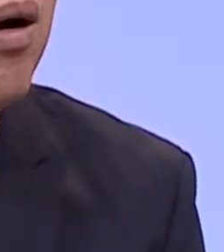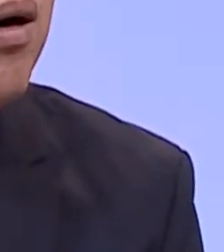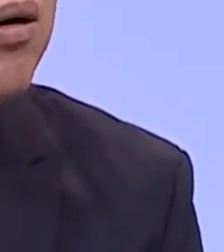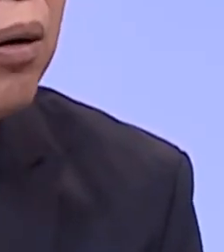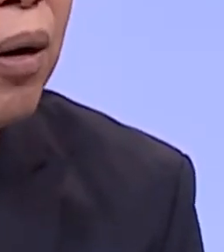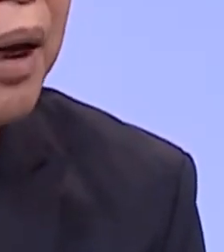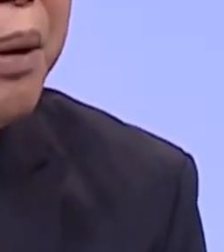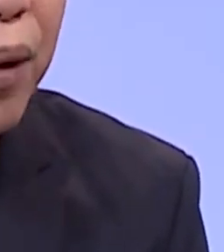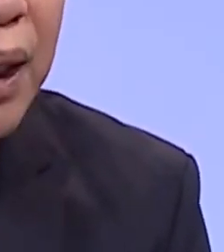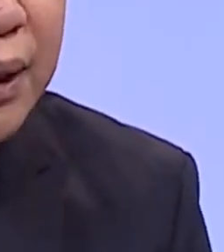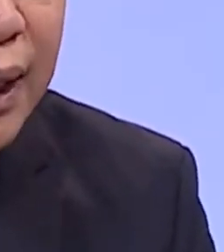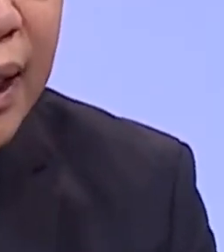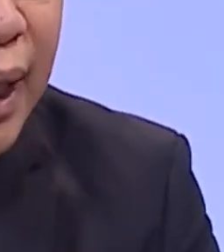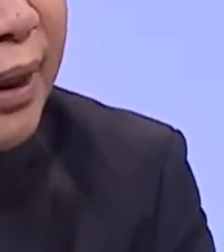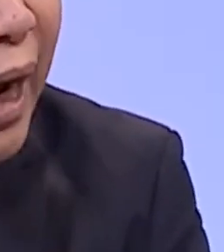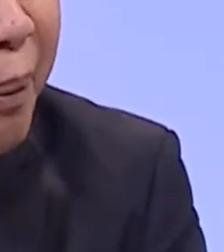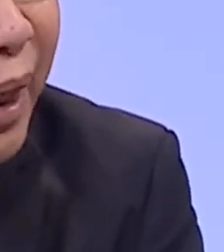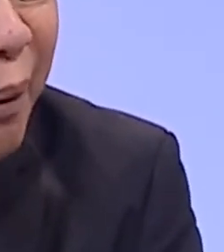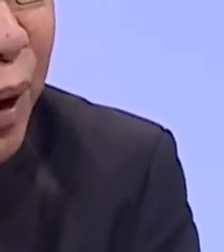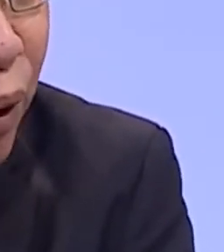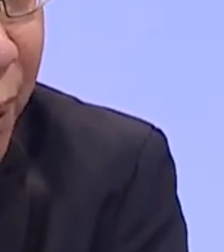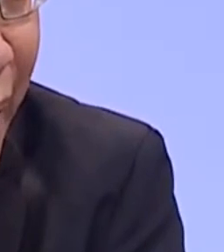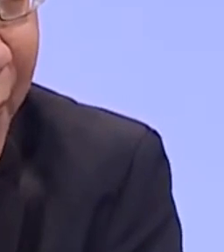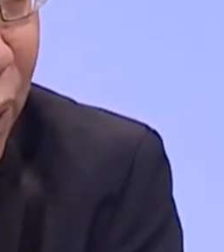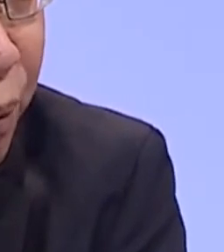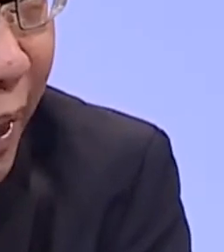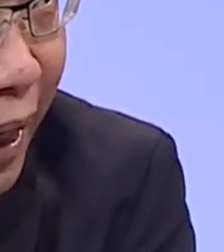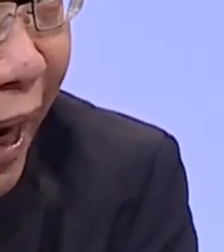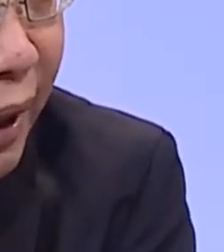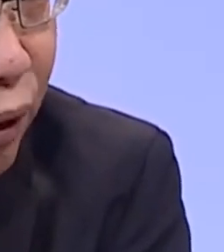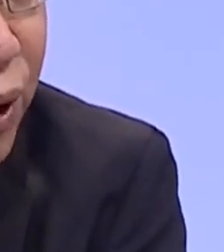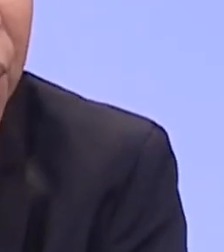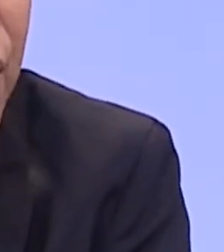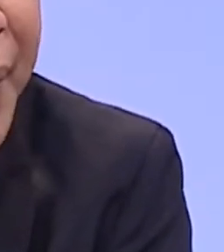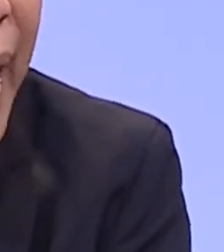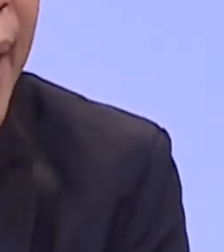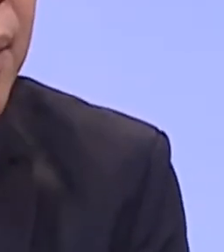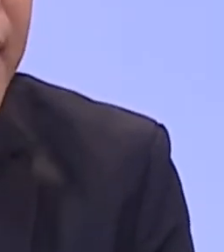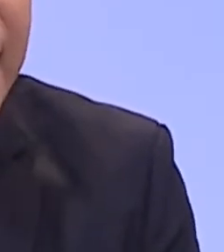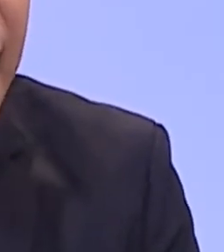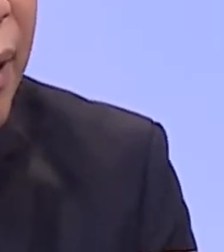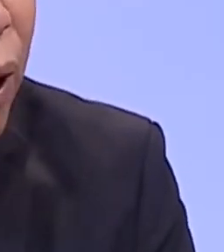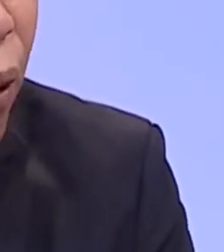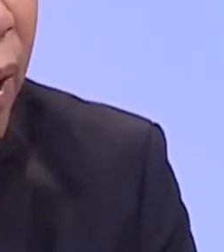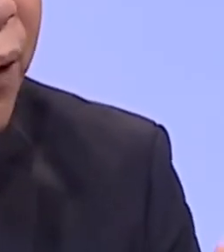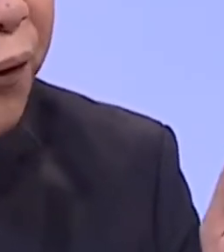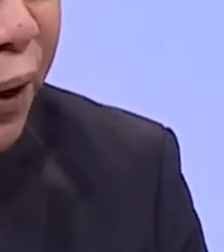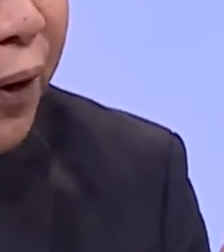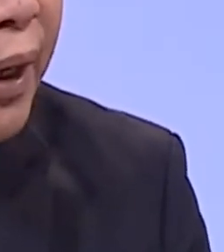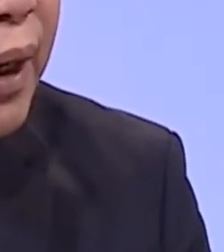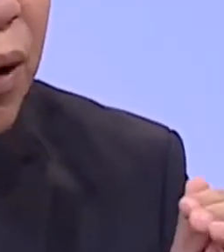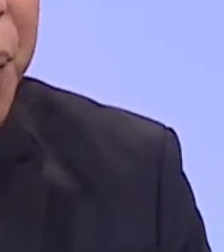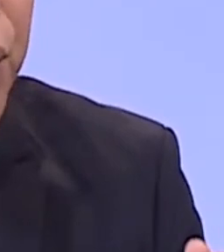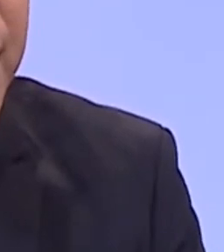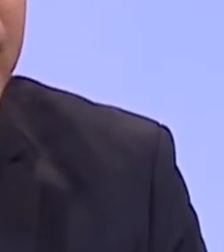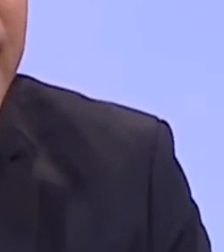ไรล็อกเต็มไปหมดเลยที่ข้าราชการไม่ทำจะโดนกรรมการปฏิรูปเล่นได้หร ือ โดนสวเล่นได้เพราะฉะนั้นข้าราชการเขาจะกลัวเขาจะดีเฟ